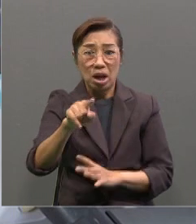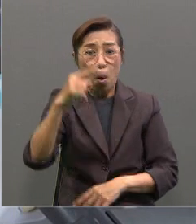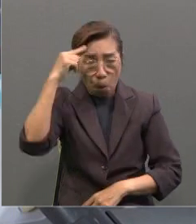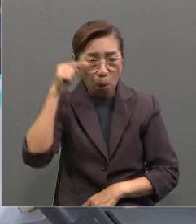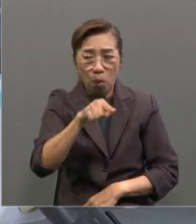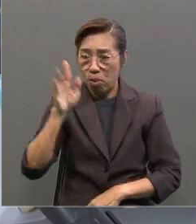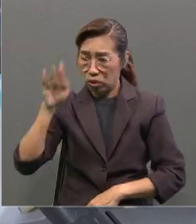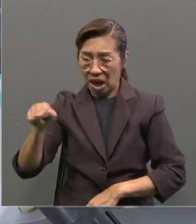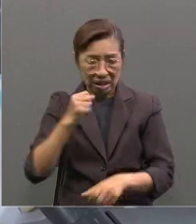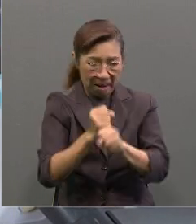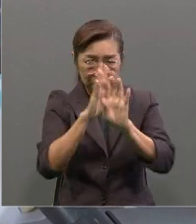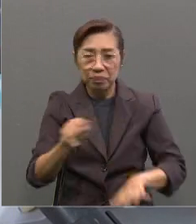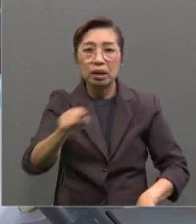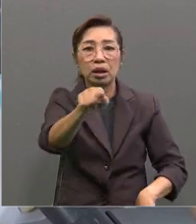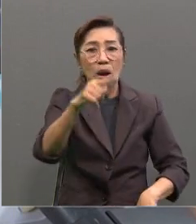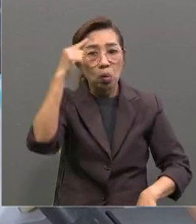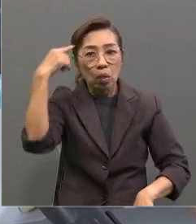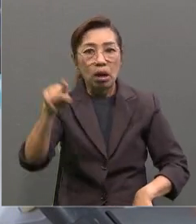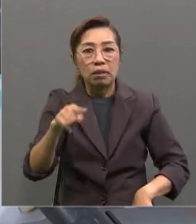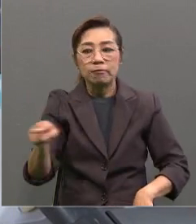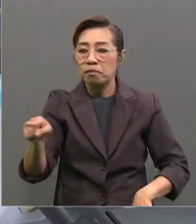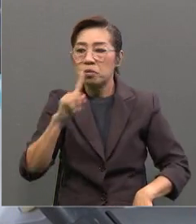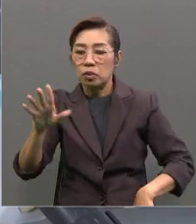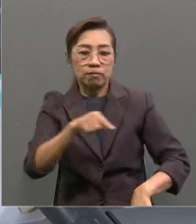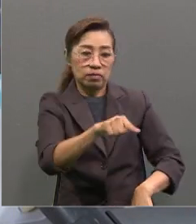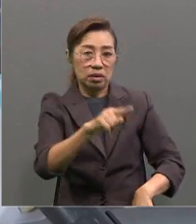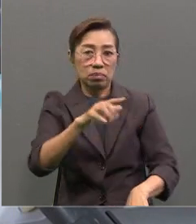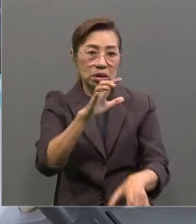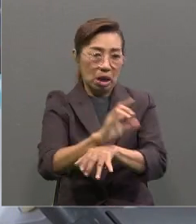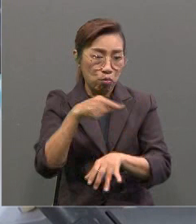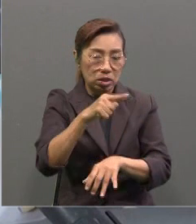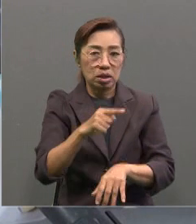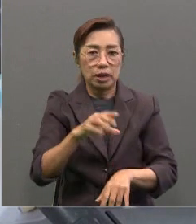จ้งความเนี่ยผมถือว่ายิ่งเลวร้ายกว่านายปิยพงศ์อีกนะครับ